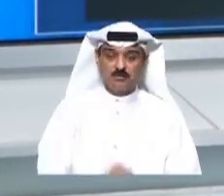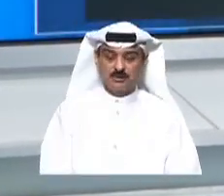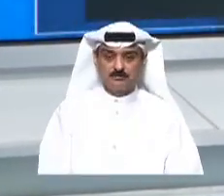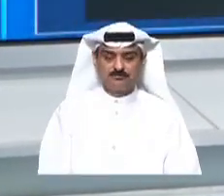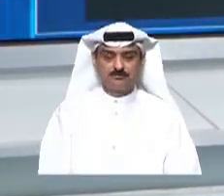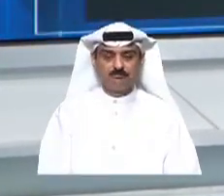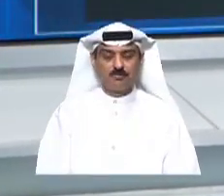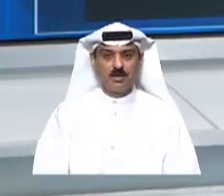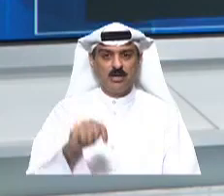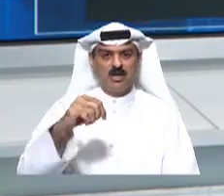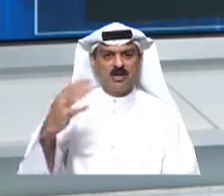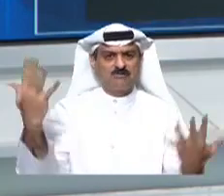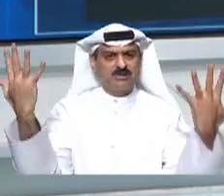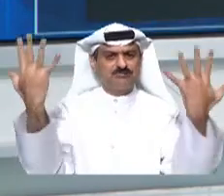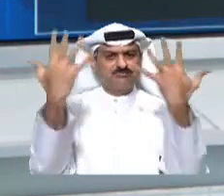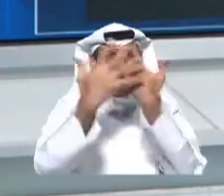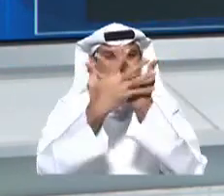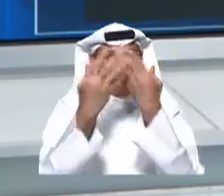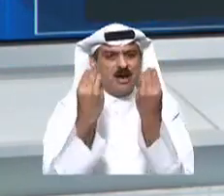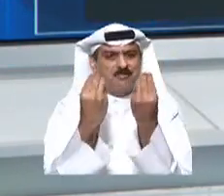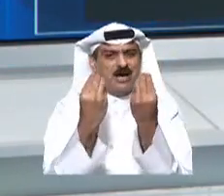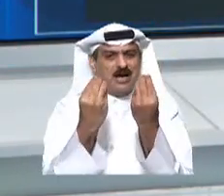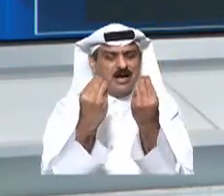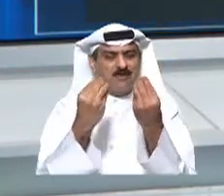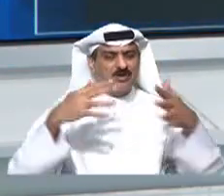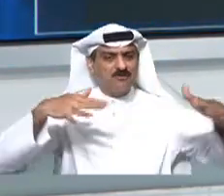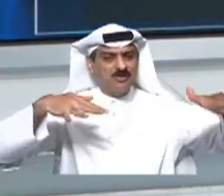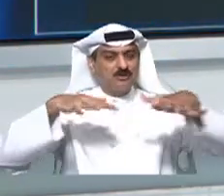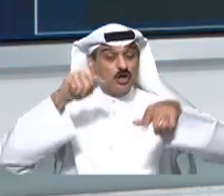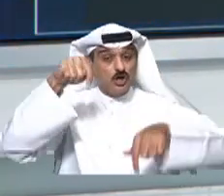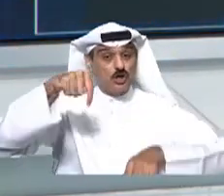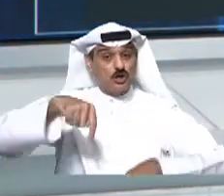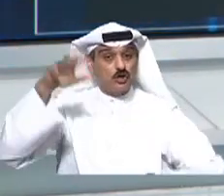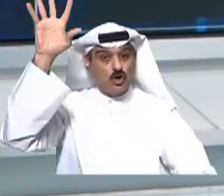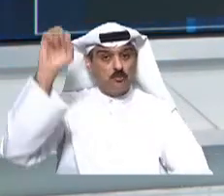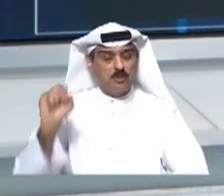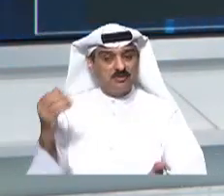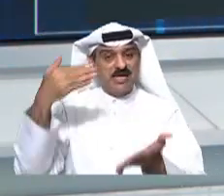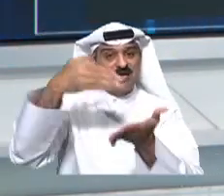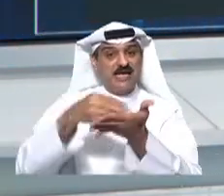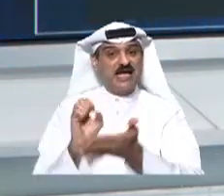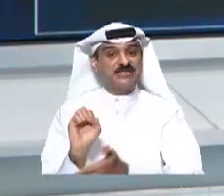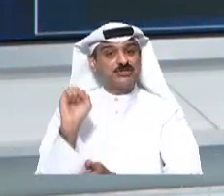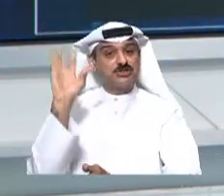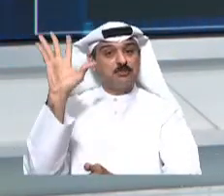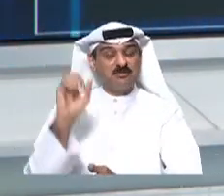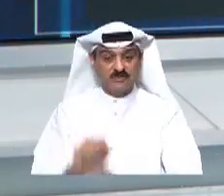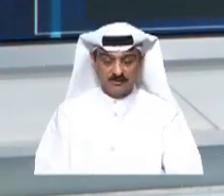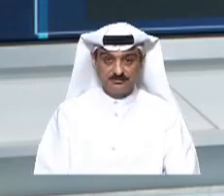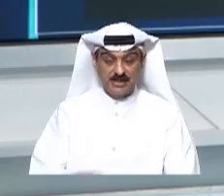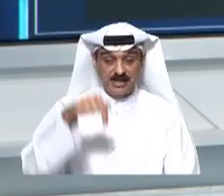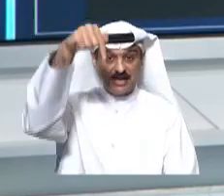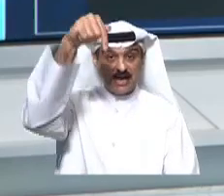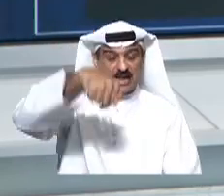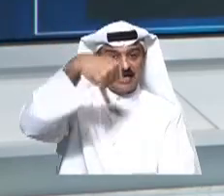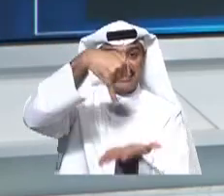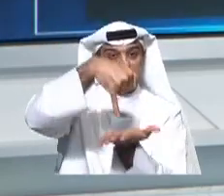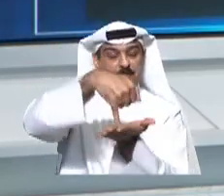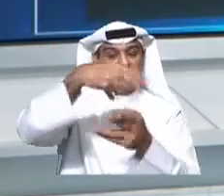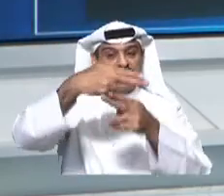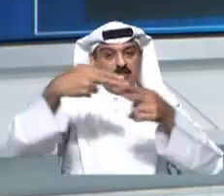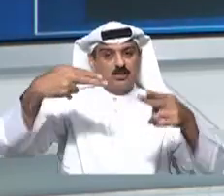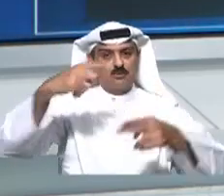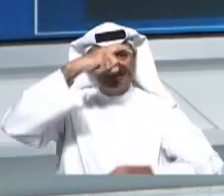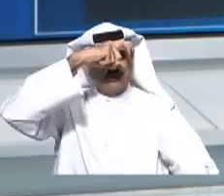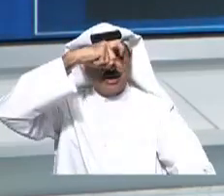تشكل بعض الضباب الخفيف خاصة على المناطق الساحلية الليلة وحتى ساعات الصباح الأولى. الأجواء الحالية في مدينة الكويت أجواءنا حارة